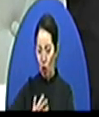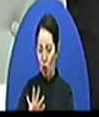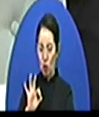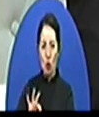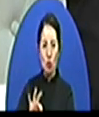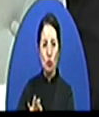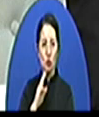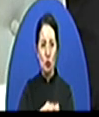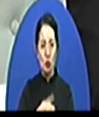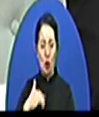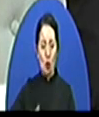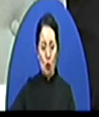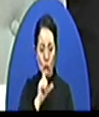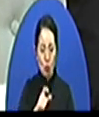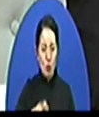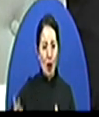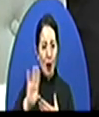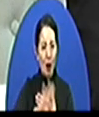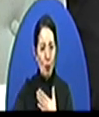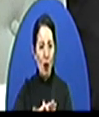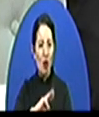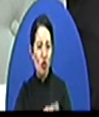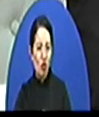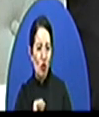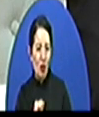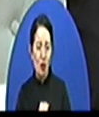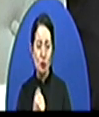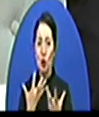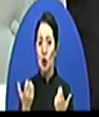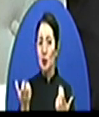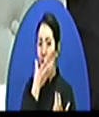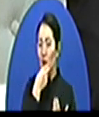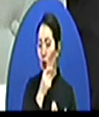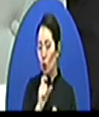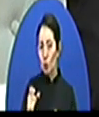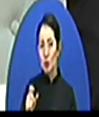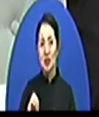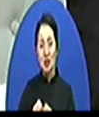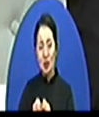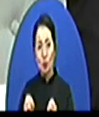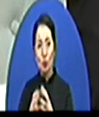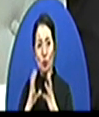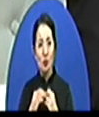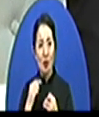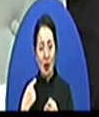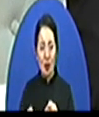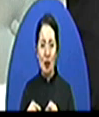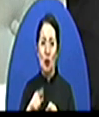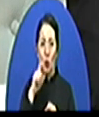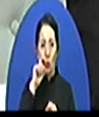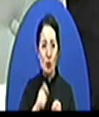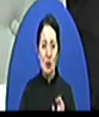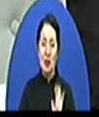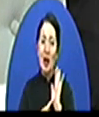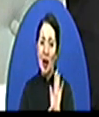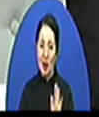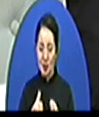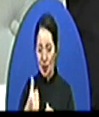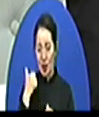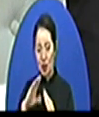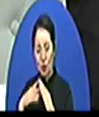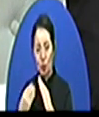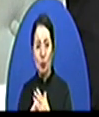ард юм уу сарны хамгаалах үүсэж итгэж байгаа олон сайхан хүнийг хийх бүтээх хэрэгмэл төрүүлсэн ар гэрийнхээ